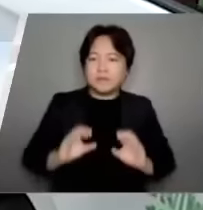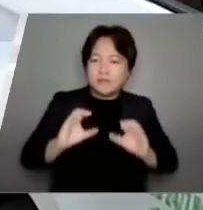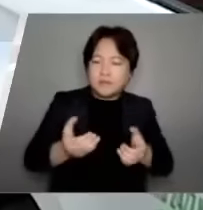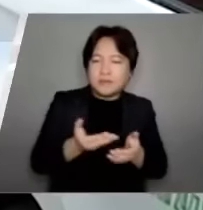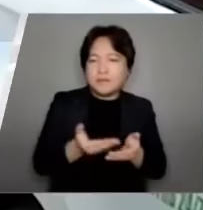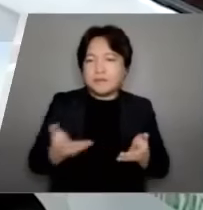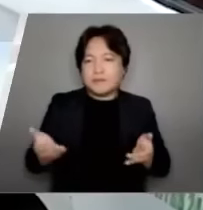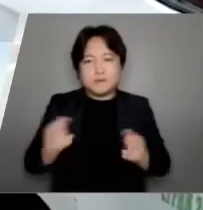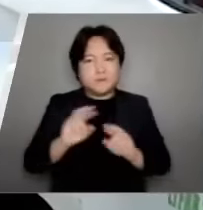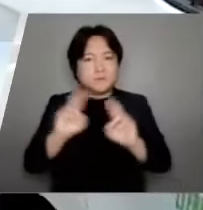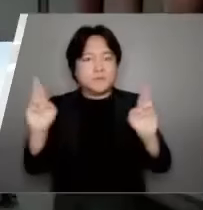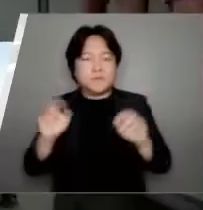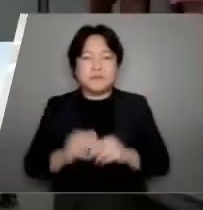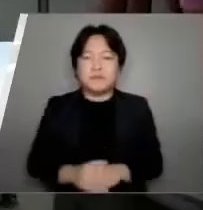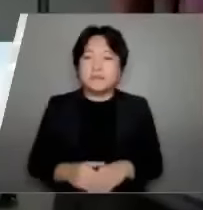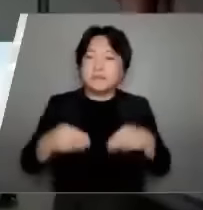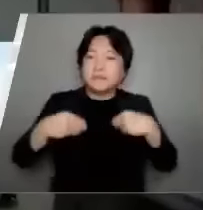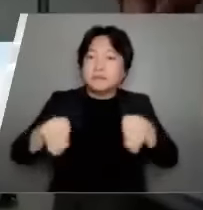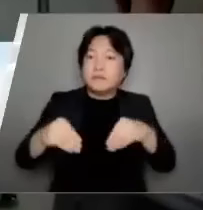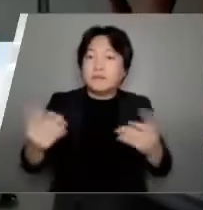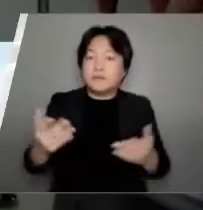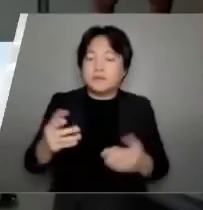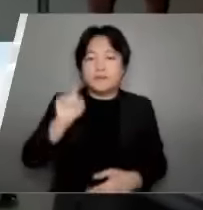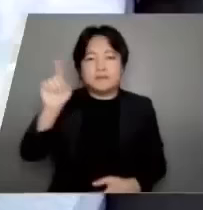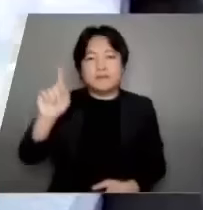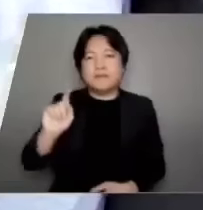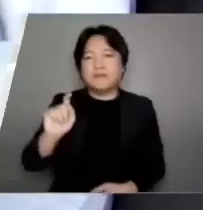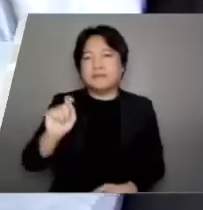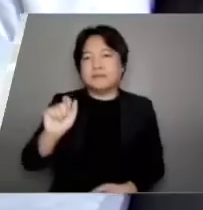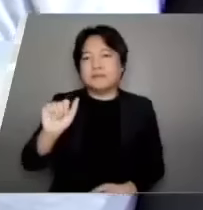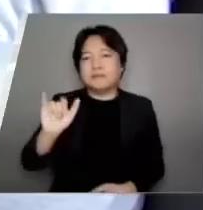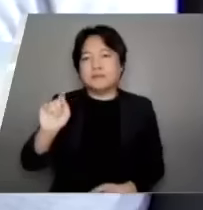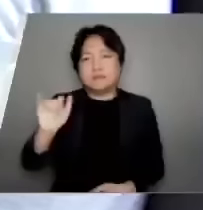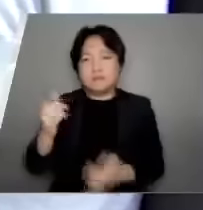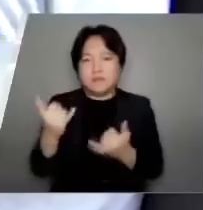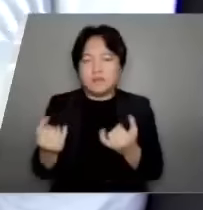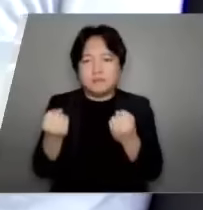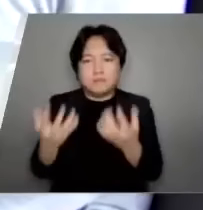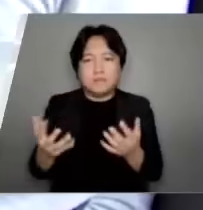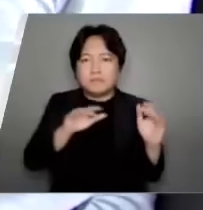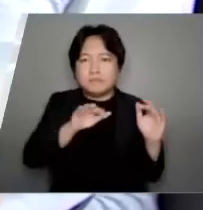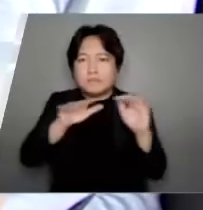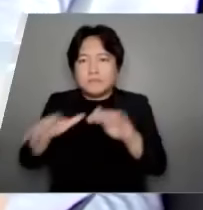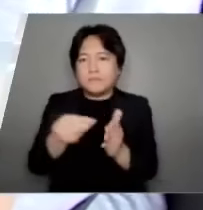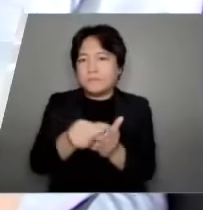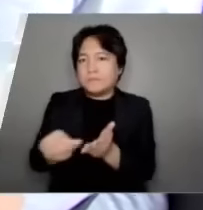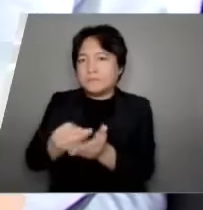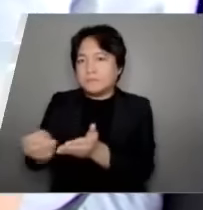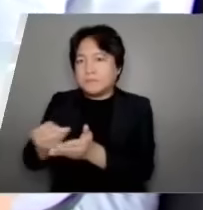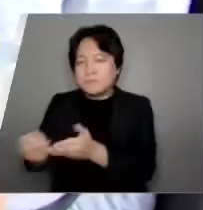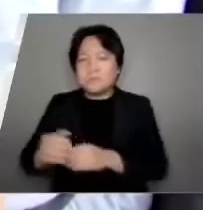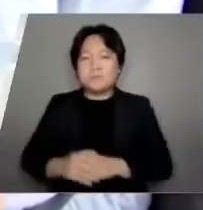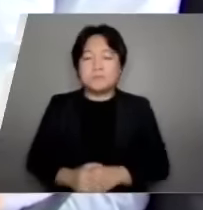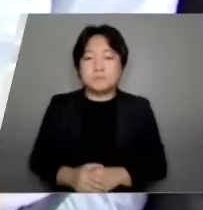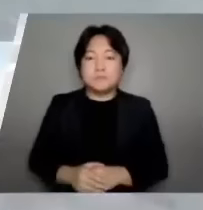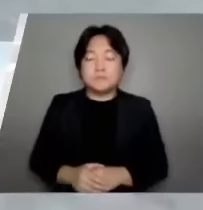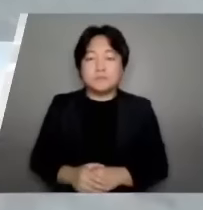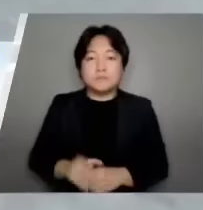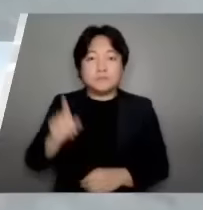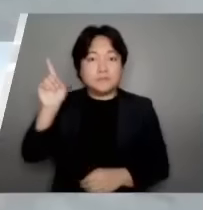Sa Market Road sa Taytay, marami na ang namimili. Si Aling Nerissa, dumayo pa dito mula Occidental